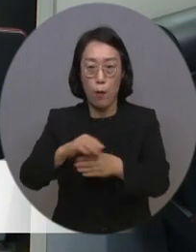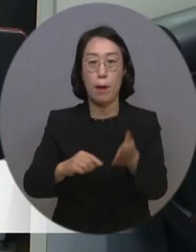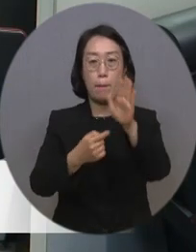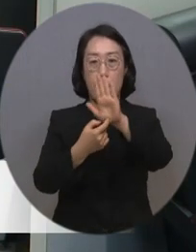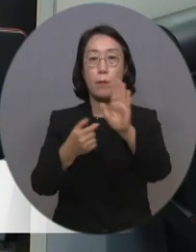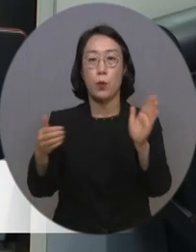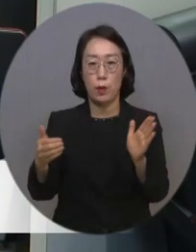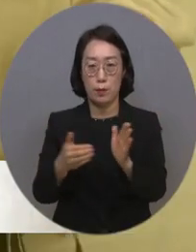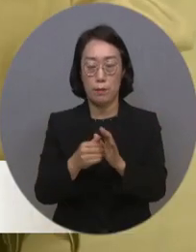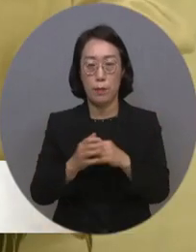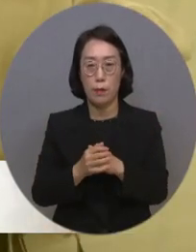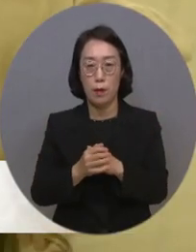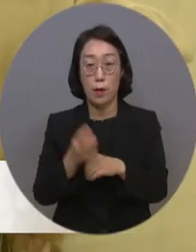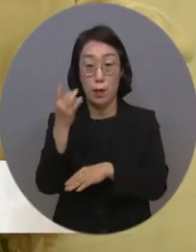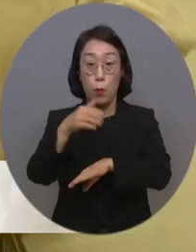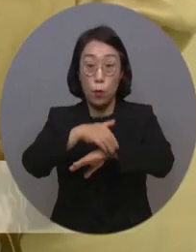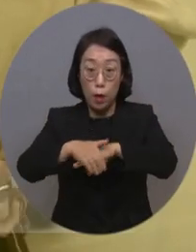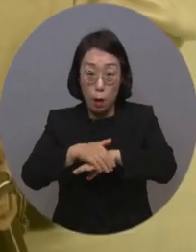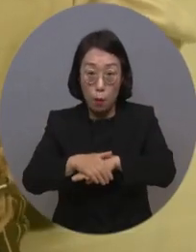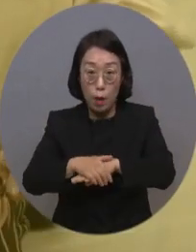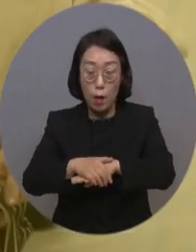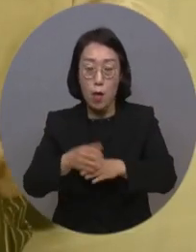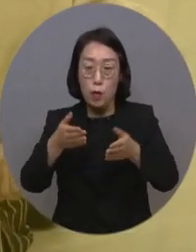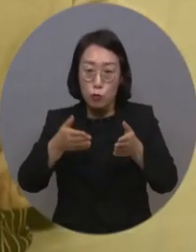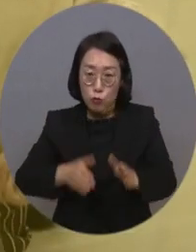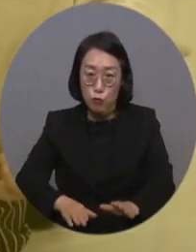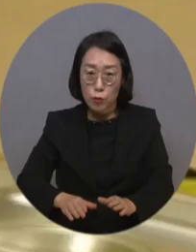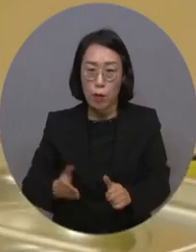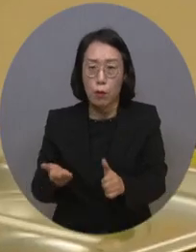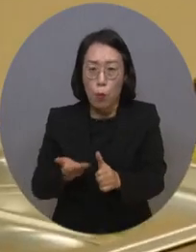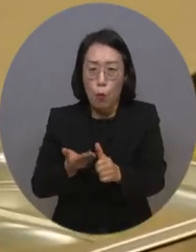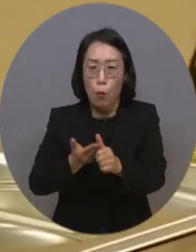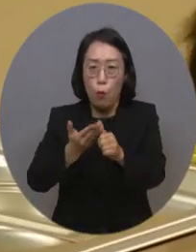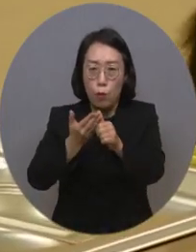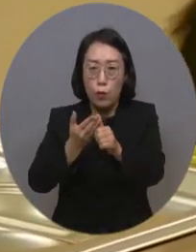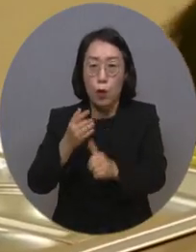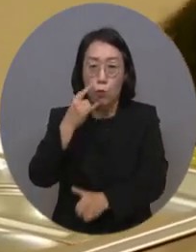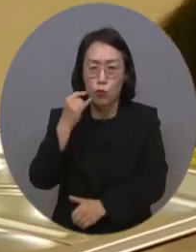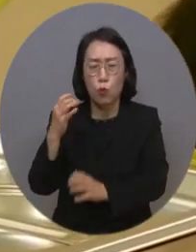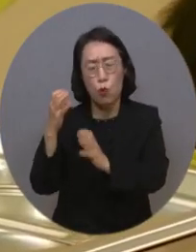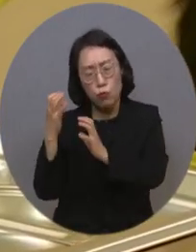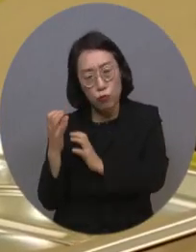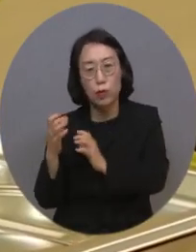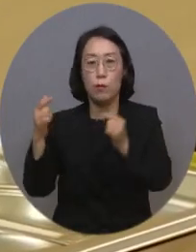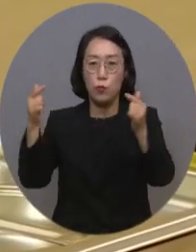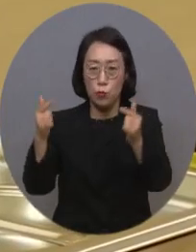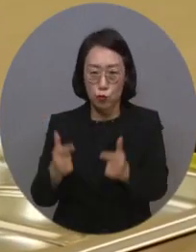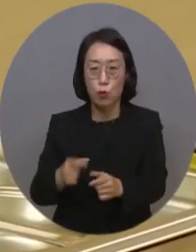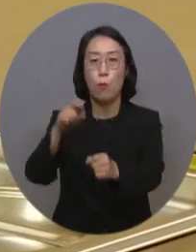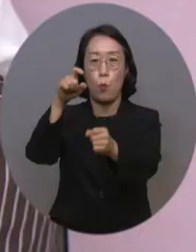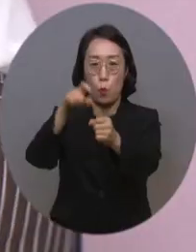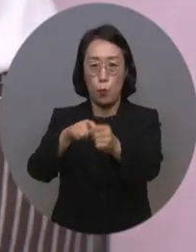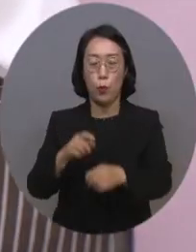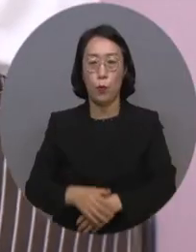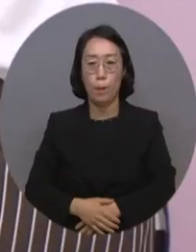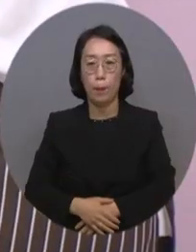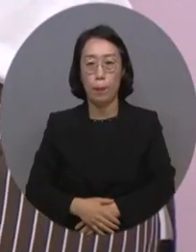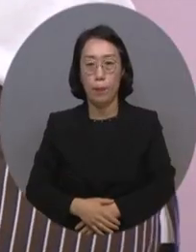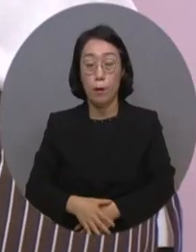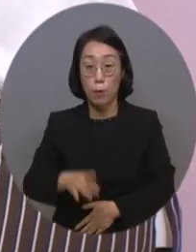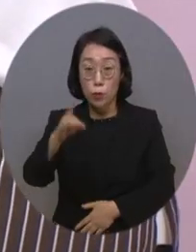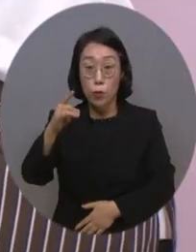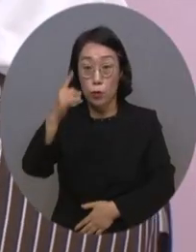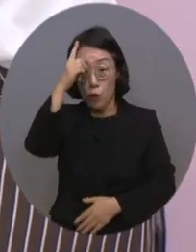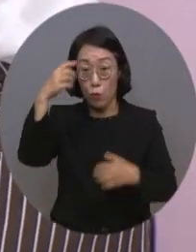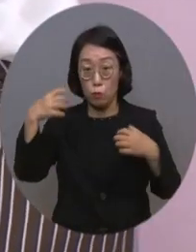발표했습니다. 기본계획안은 출산과 양육 초기의 양육자 부담을 낮추는 데 초점이 맞춰졌습니다. 먼저